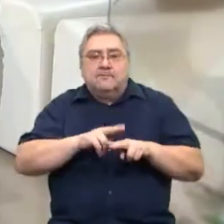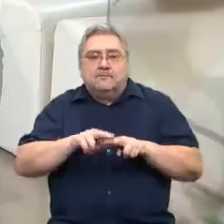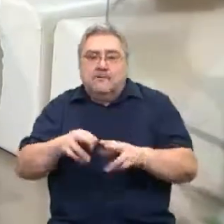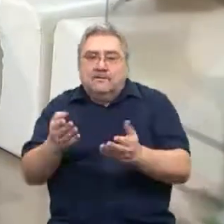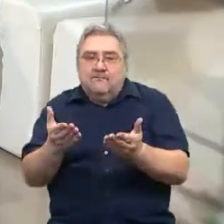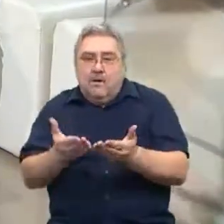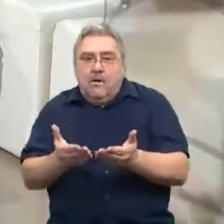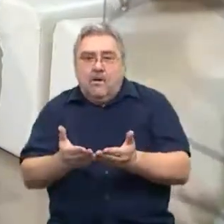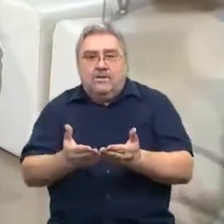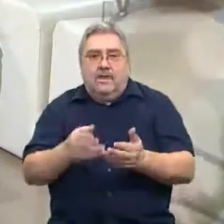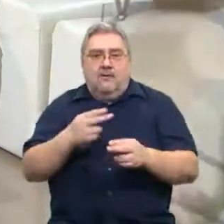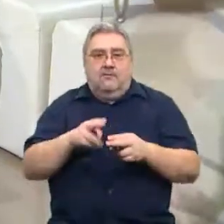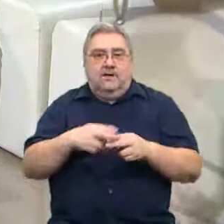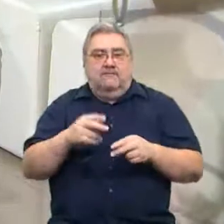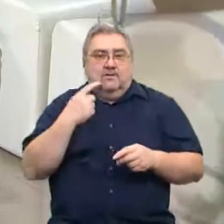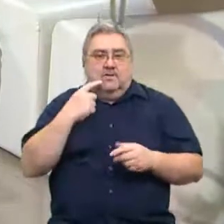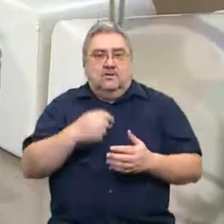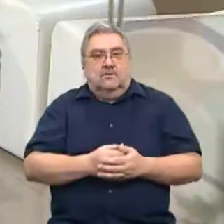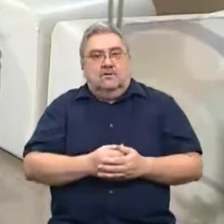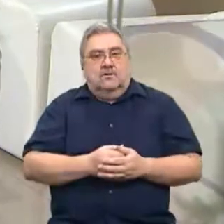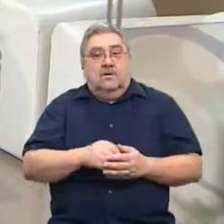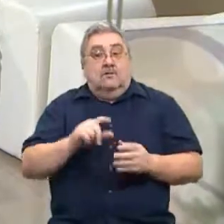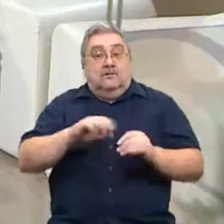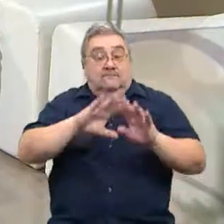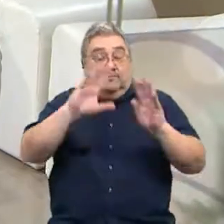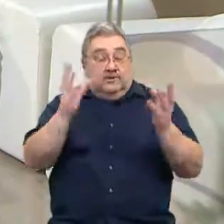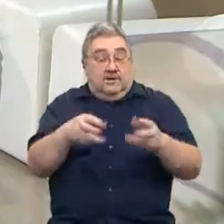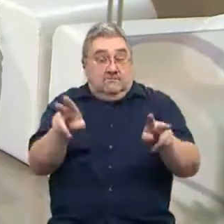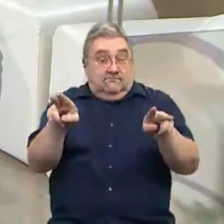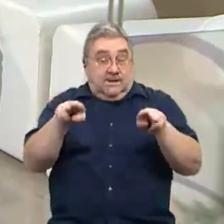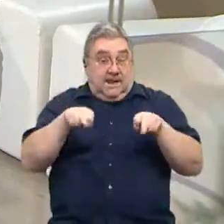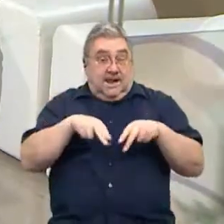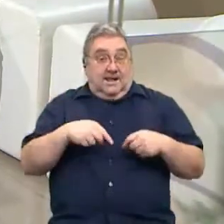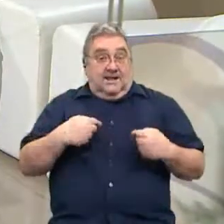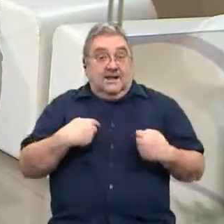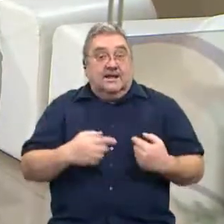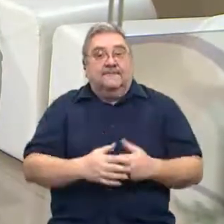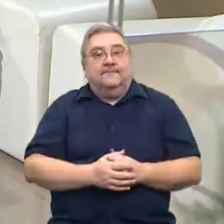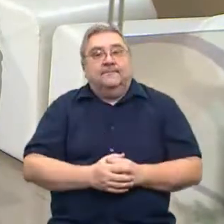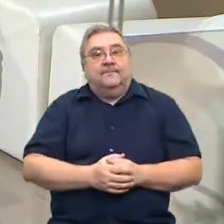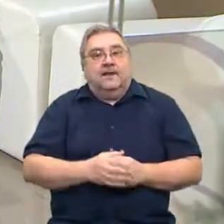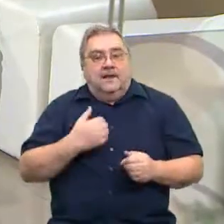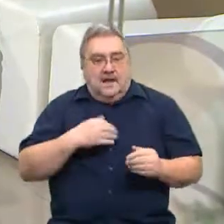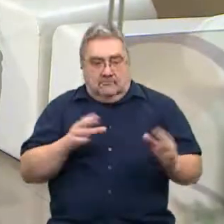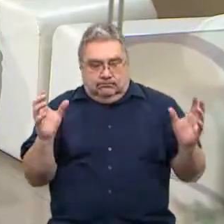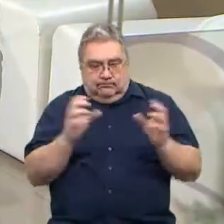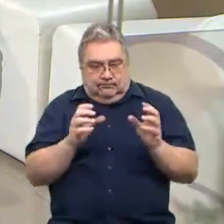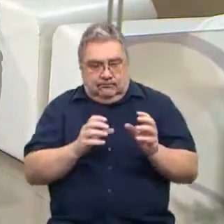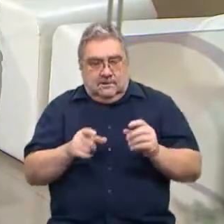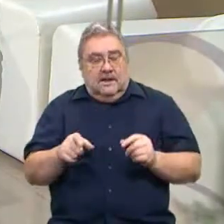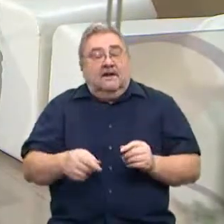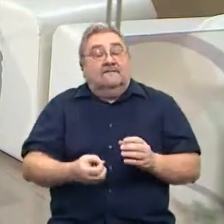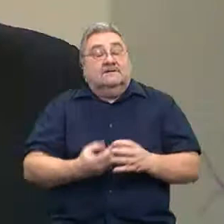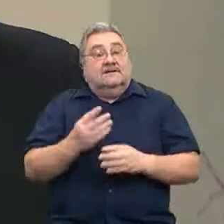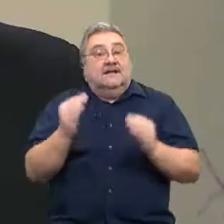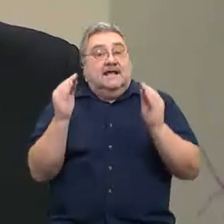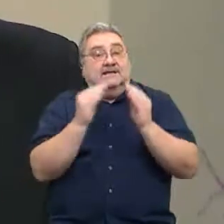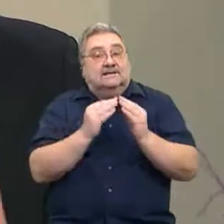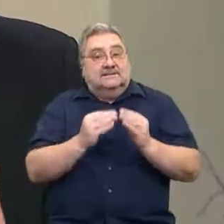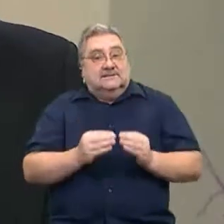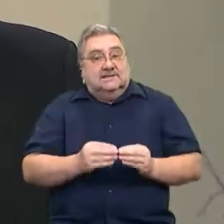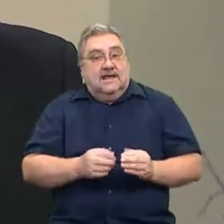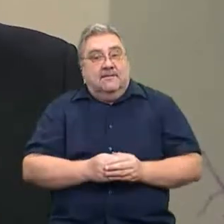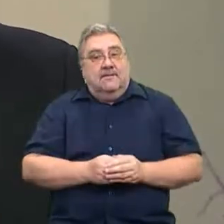a potom se to vrací všechno zpátky ke mně, který to takhle jako uspořádávám. A vznikl takový systém, kterému se říká